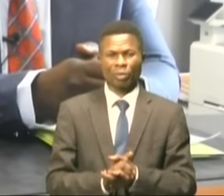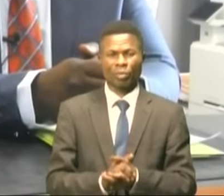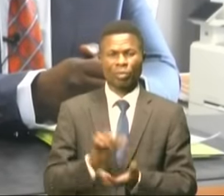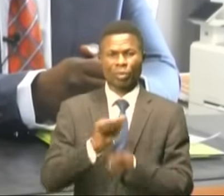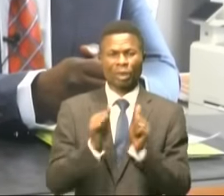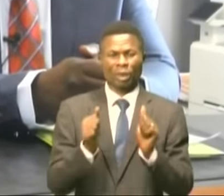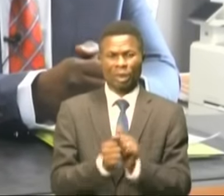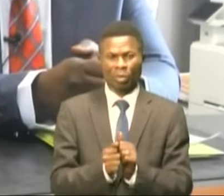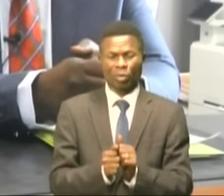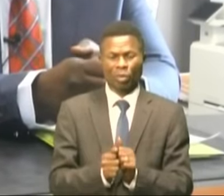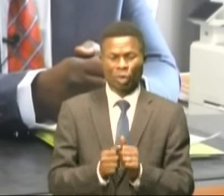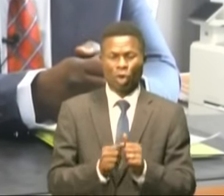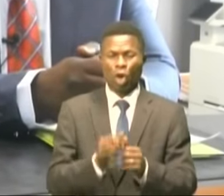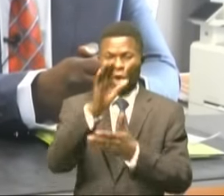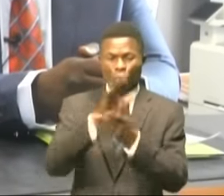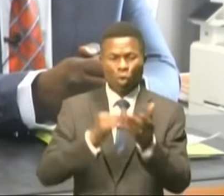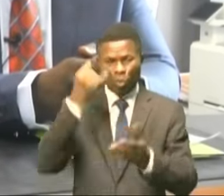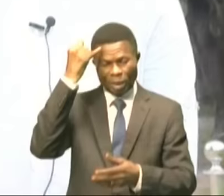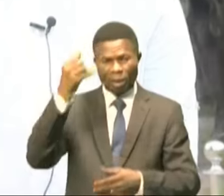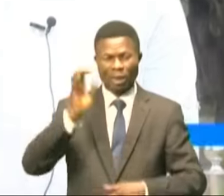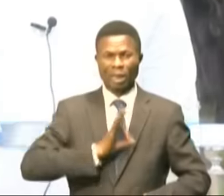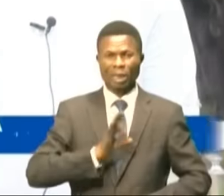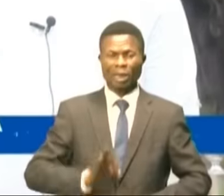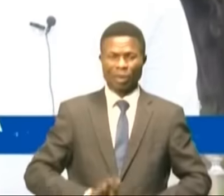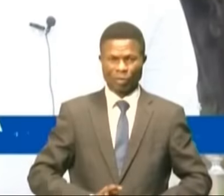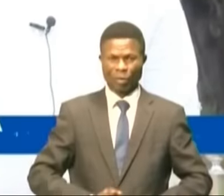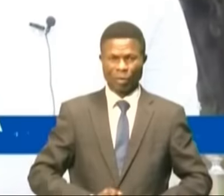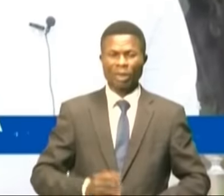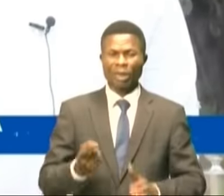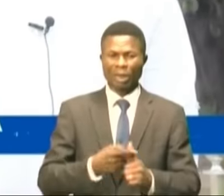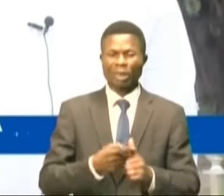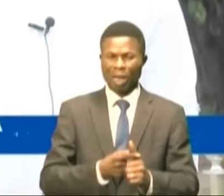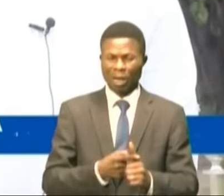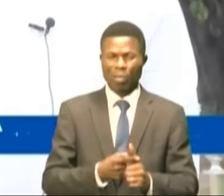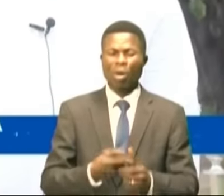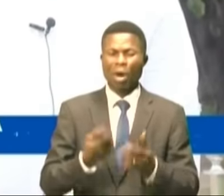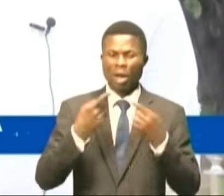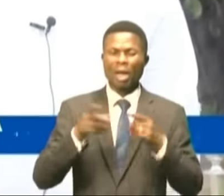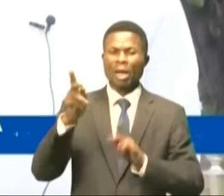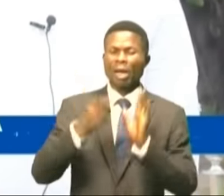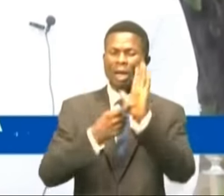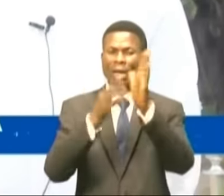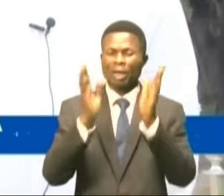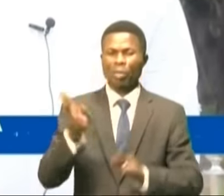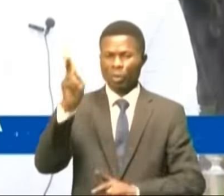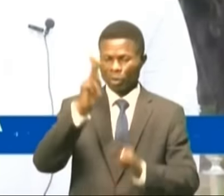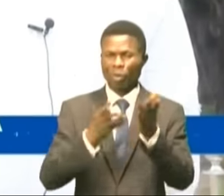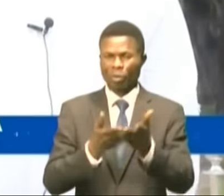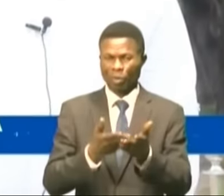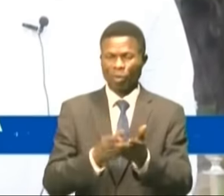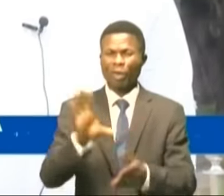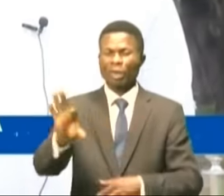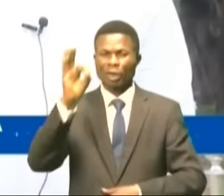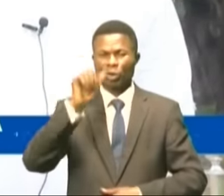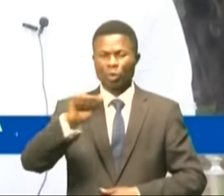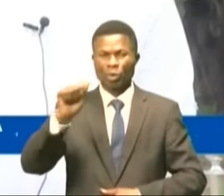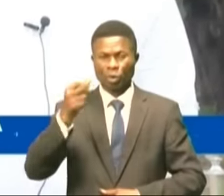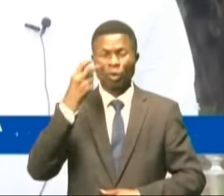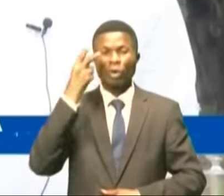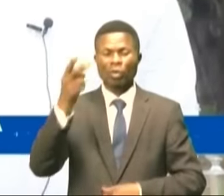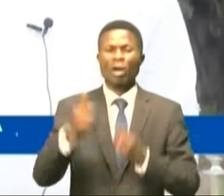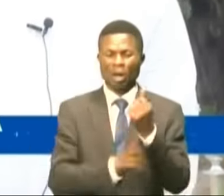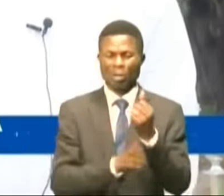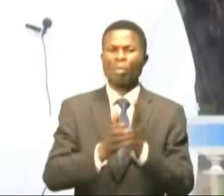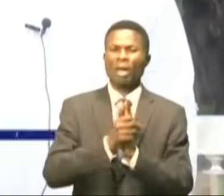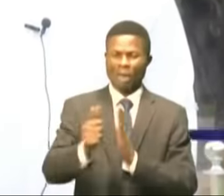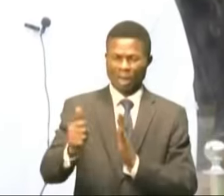serment du chef de l'État, qu'on n'ait pas un gouvernement. C'est aux représentants du peuple de faire leur choix, de voir la personne qui peut